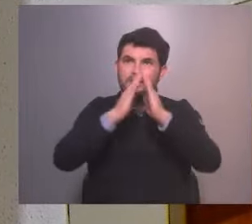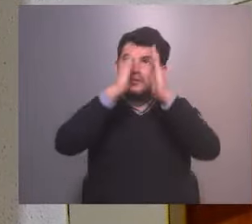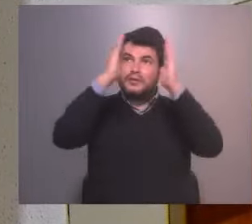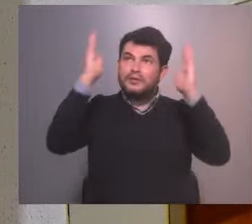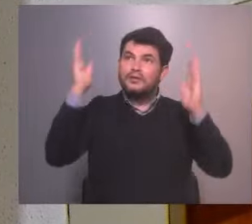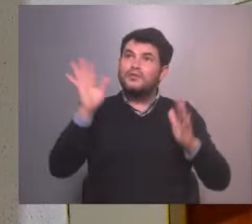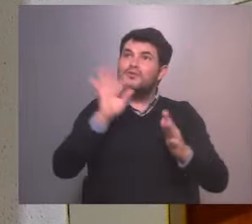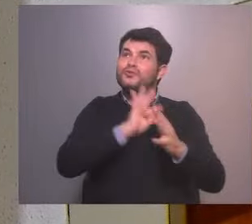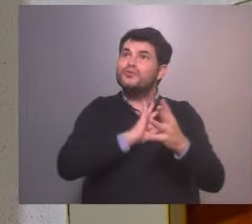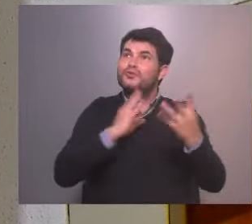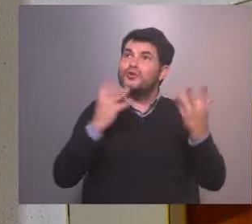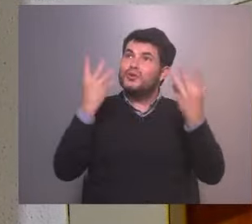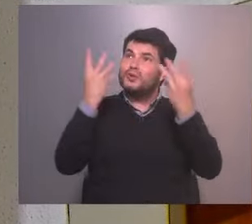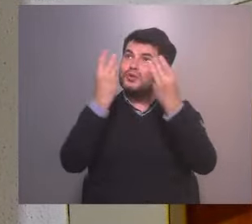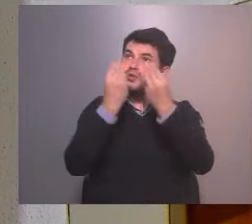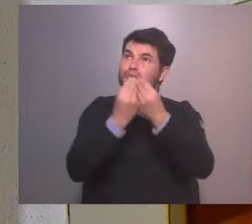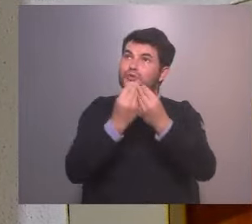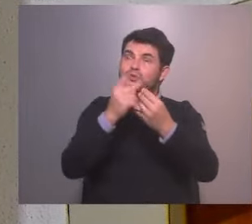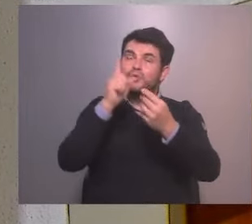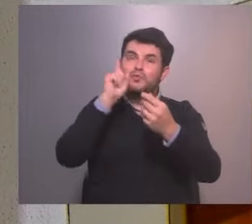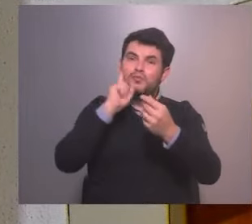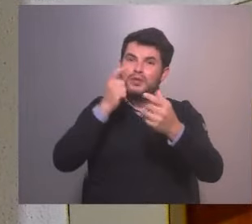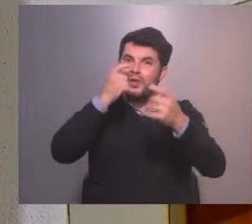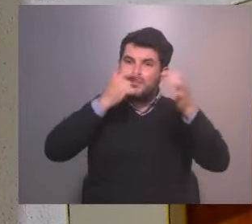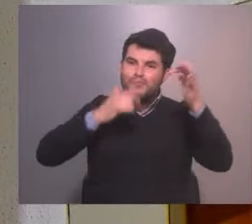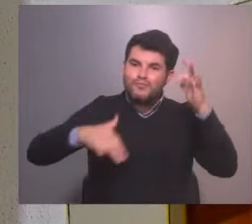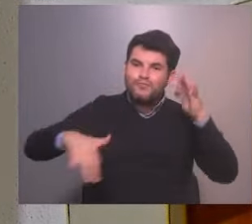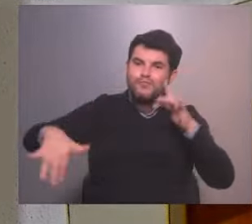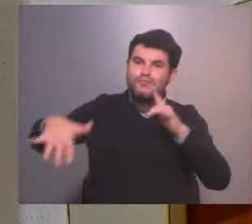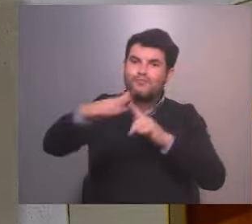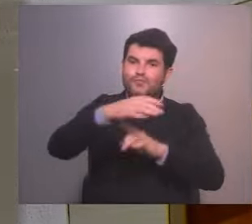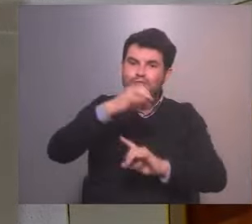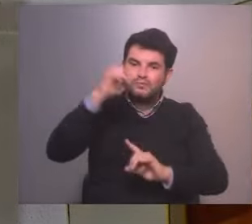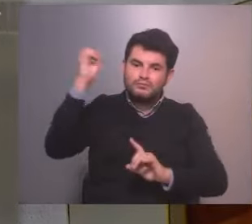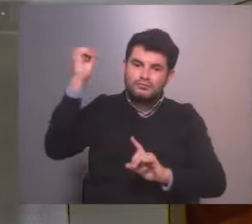il frutto del tuo seno, Gesù.